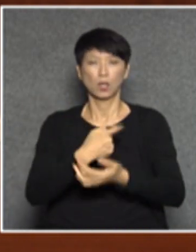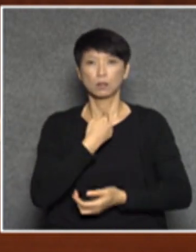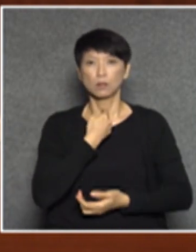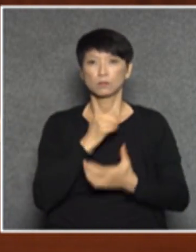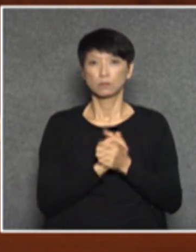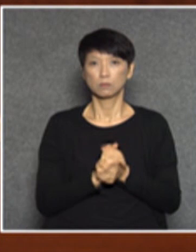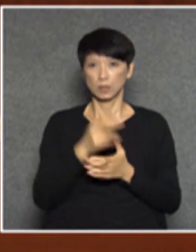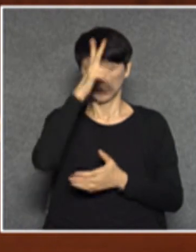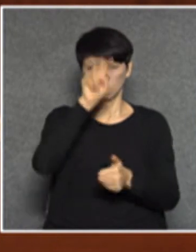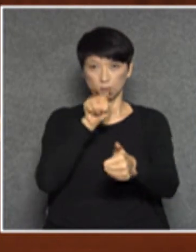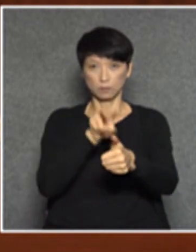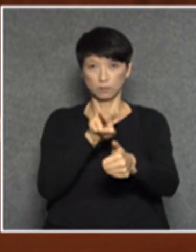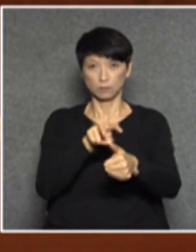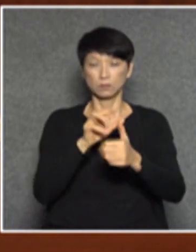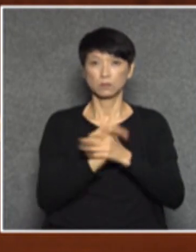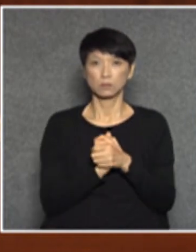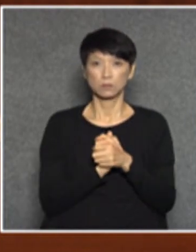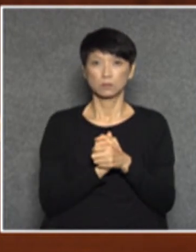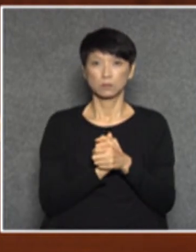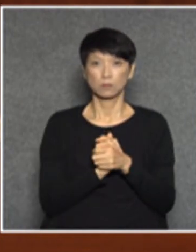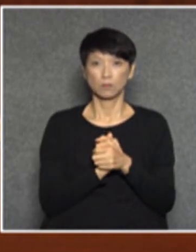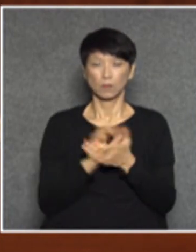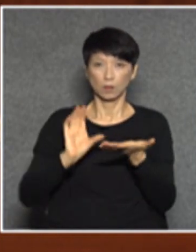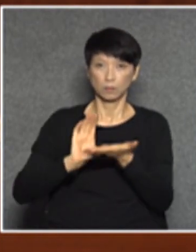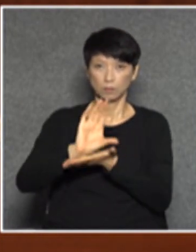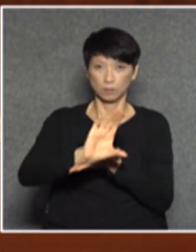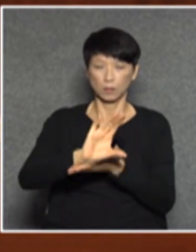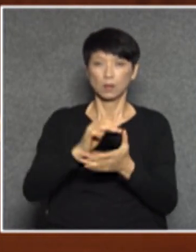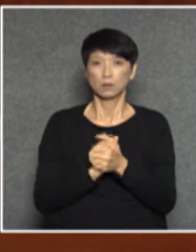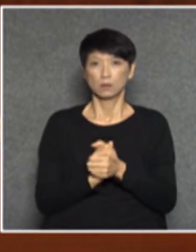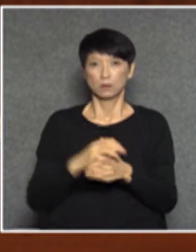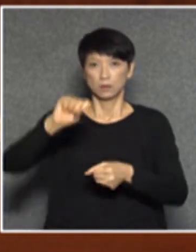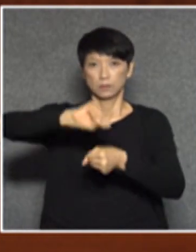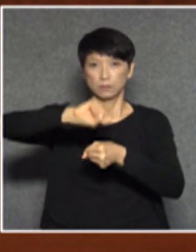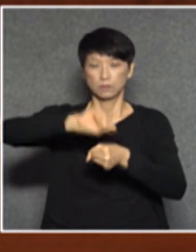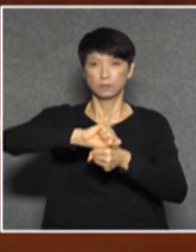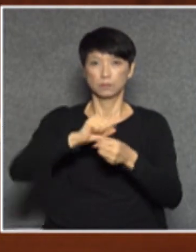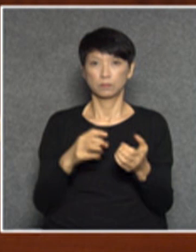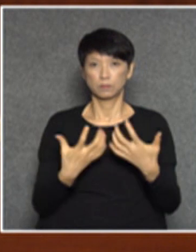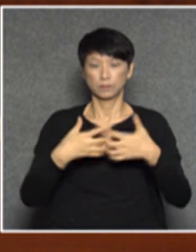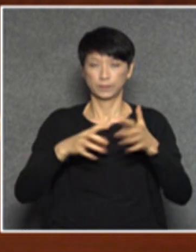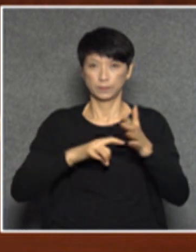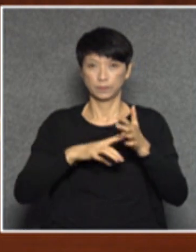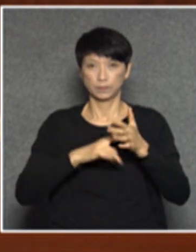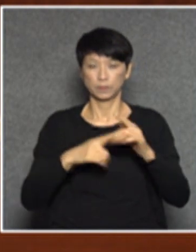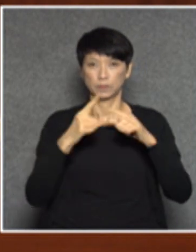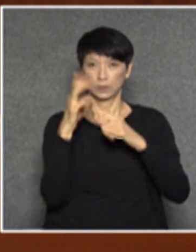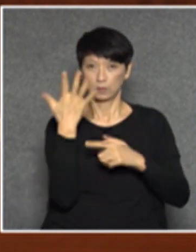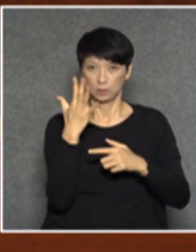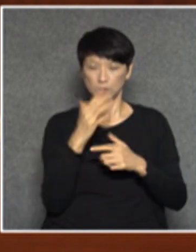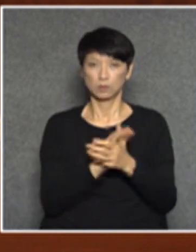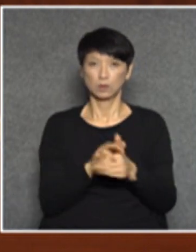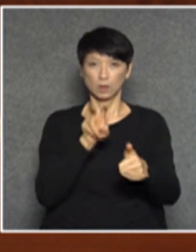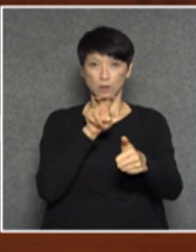監管嚟講呢，我哋增撥資源，大幅增加機電工程處的人手，維持對港鐵服務